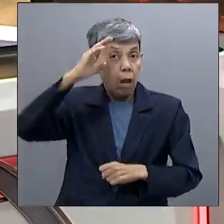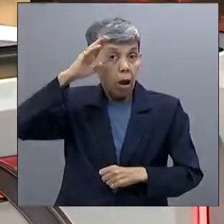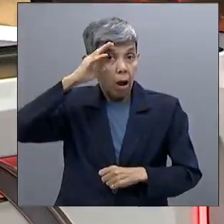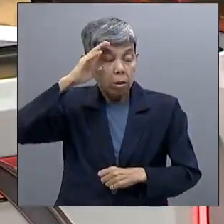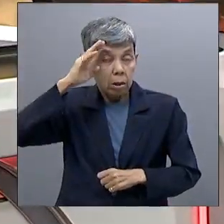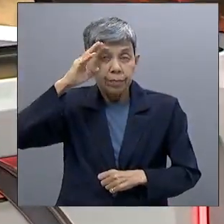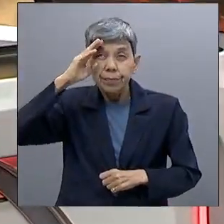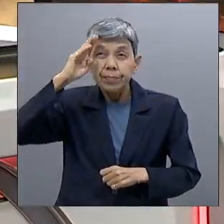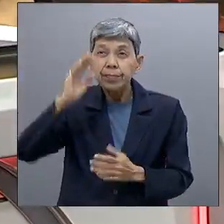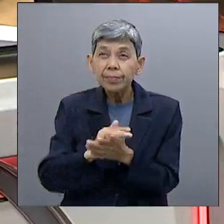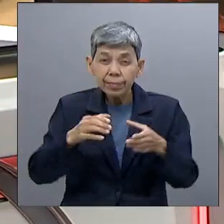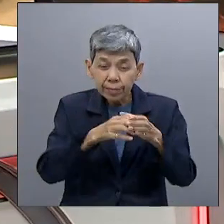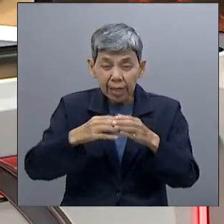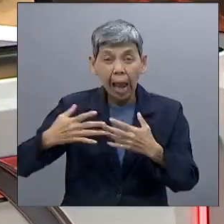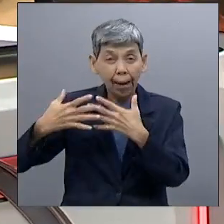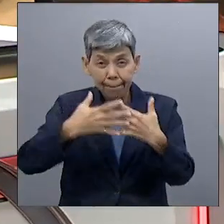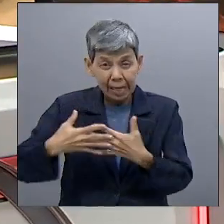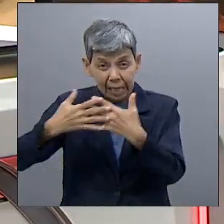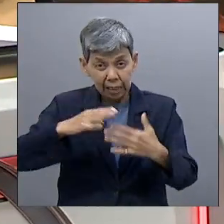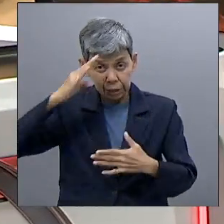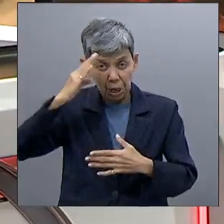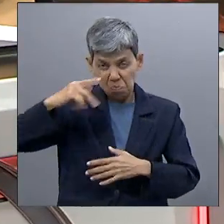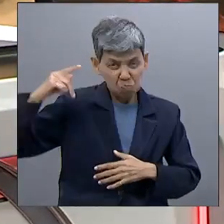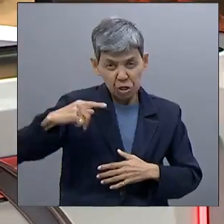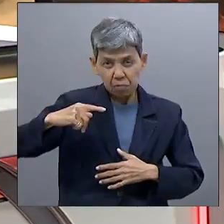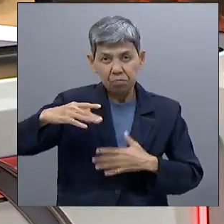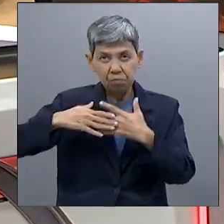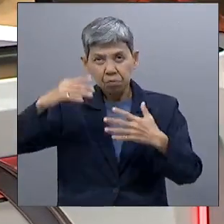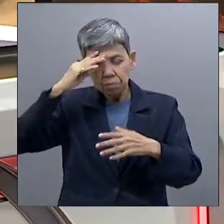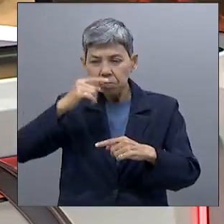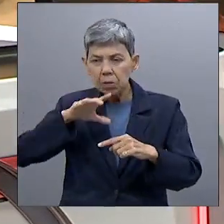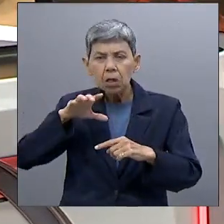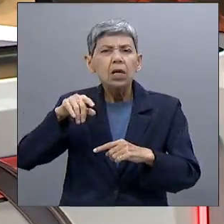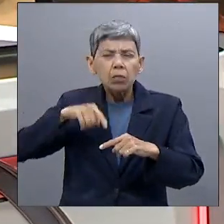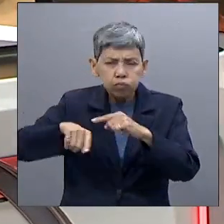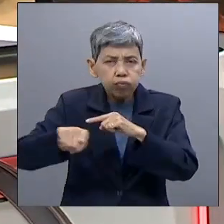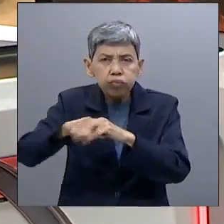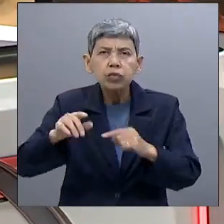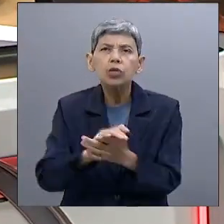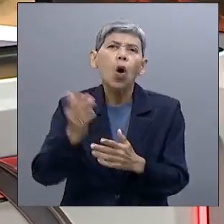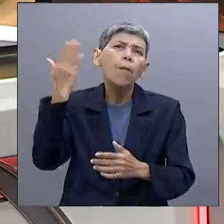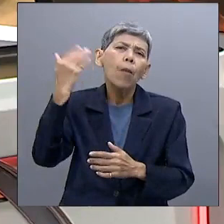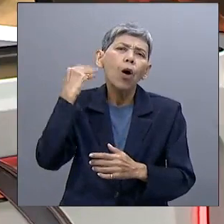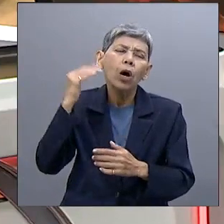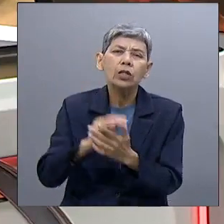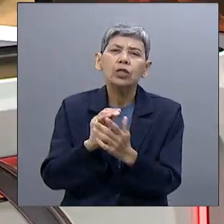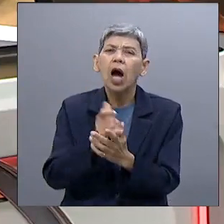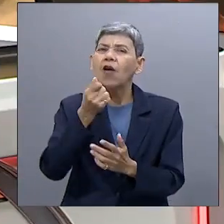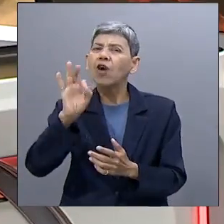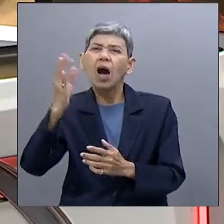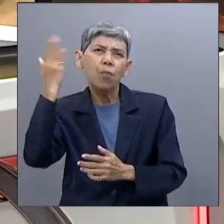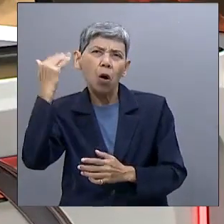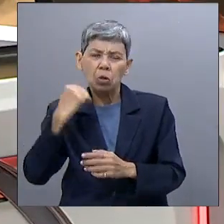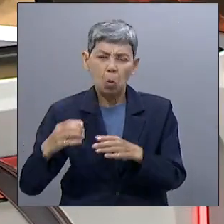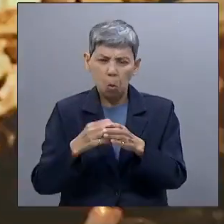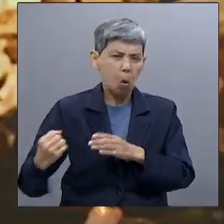หน่วยซีลของอเมริกาซึ่งเป็นหน่วยซีลที่เคยบุกเบลาเดนมาก่อนที่อัฟกานิสถานคือหน่วยซีลที่เข้ม